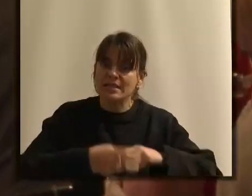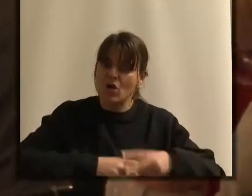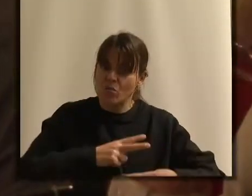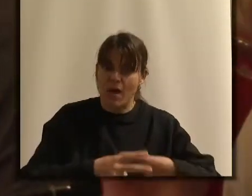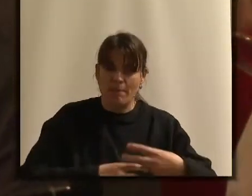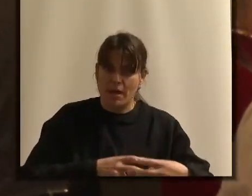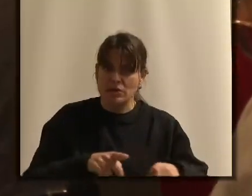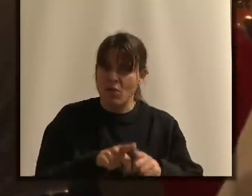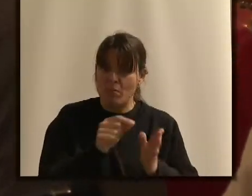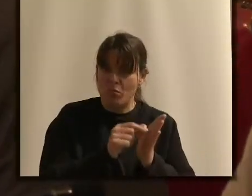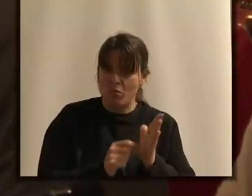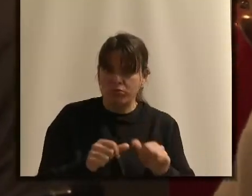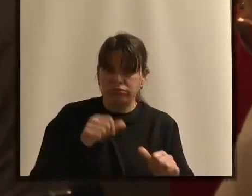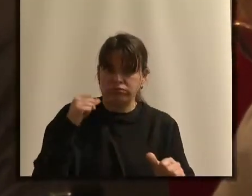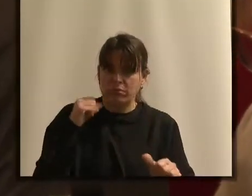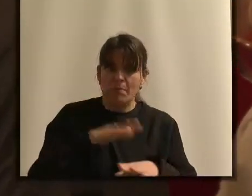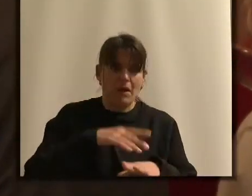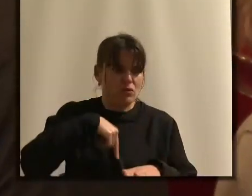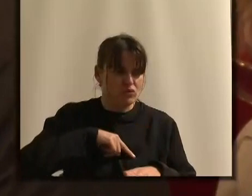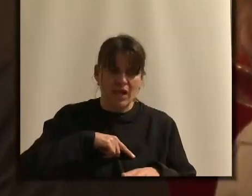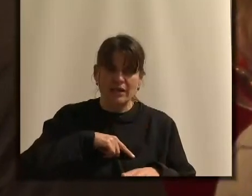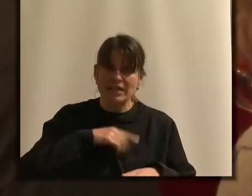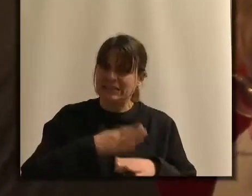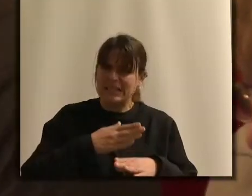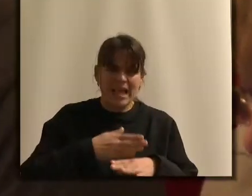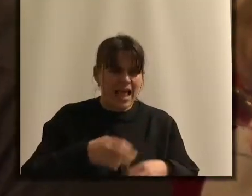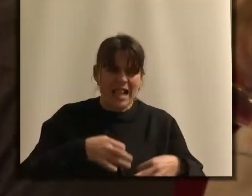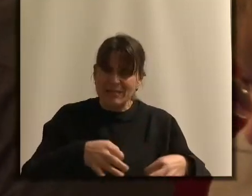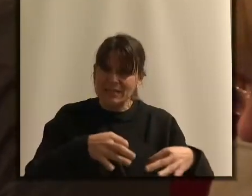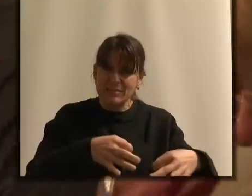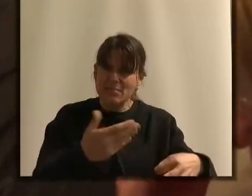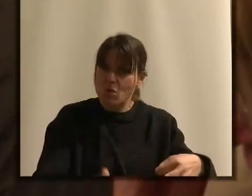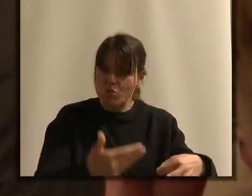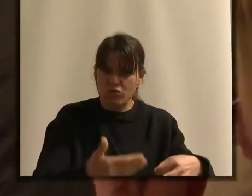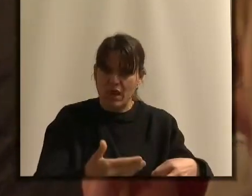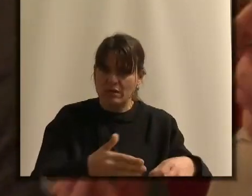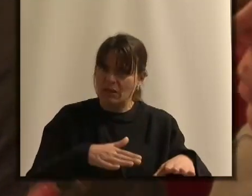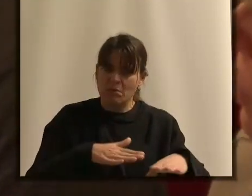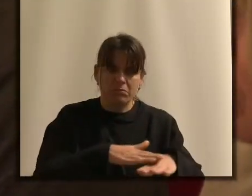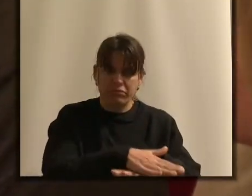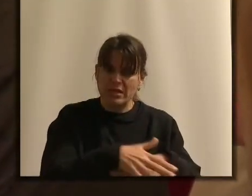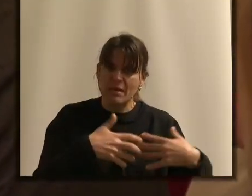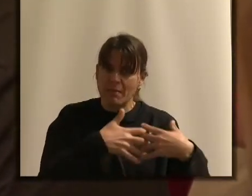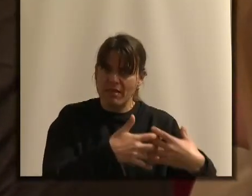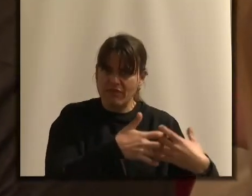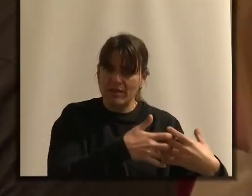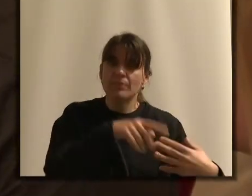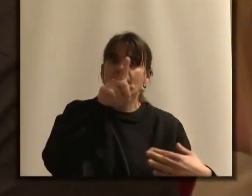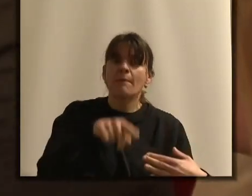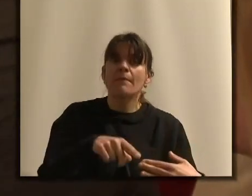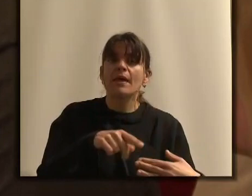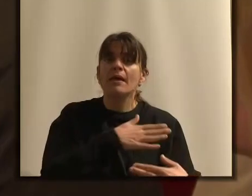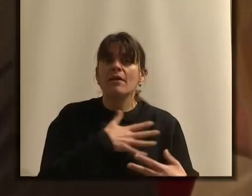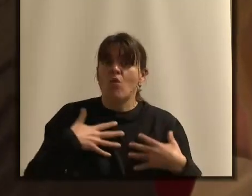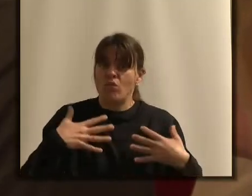anteriors punts, és permanent cada dia i en cada legislatura, i ho seguirem defensant sempre. Per l'altra banda, celebrem també que hi hagi un reconeixement dins